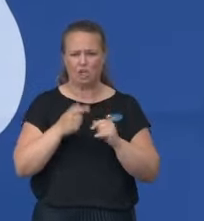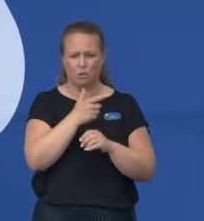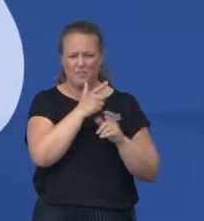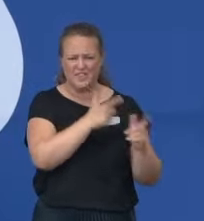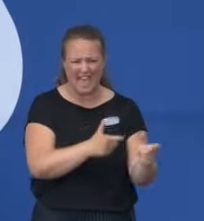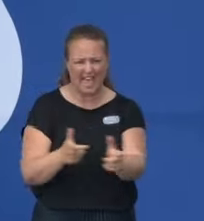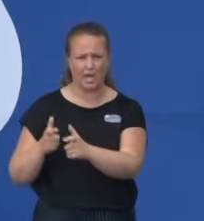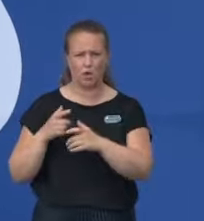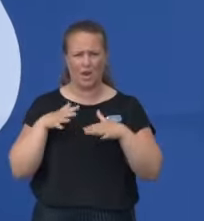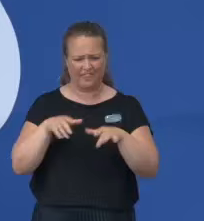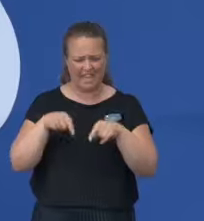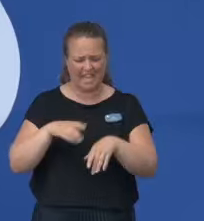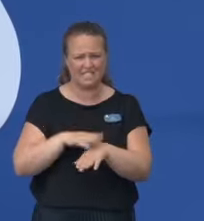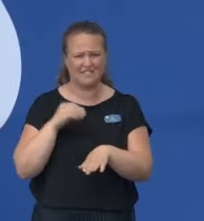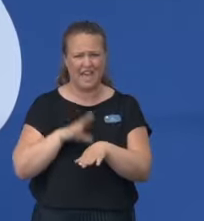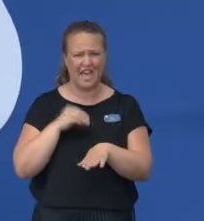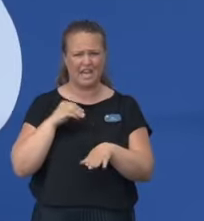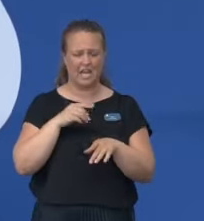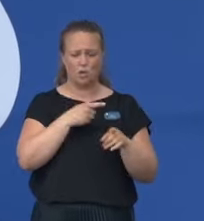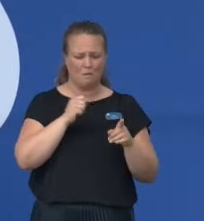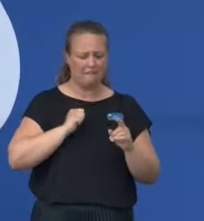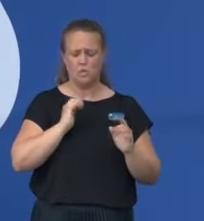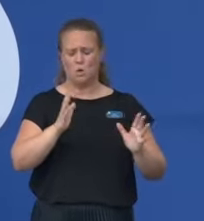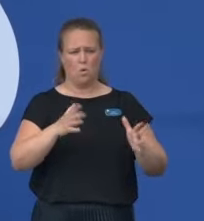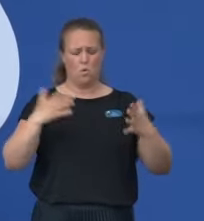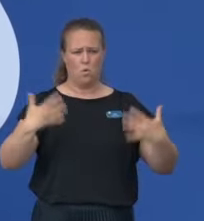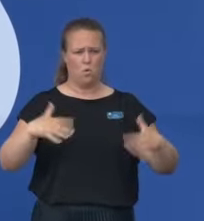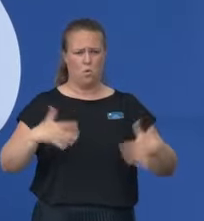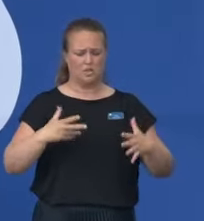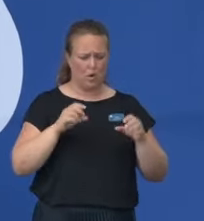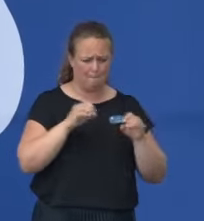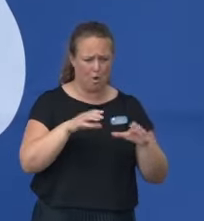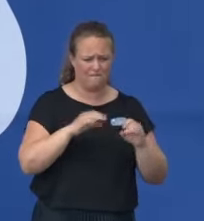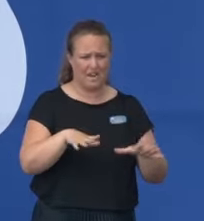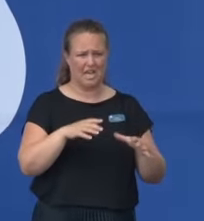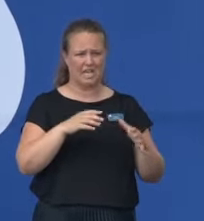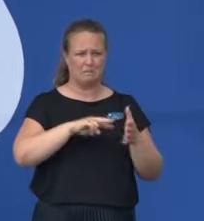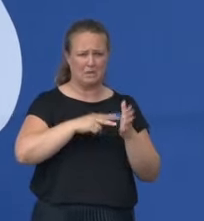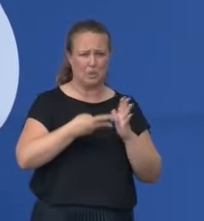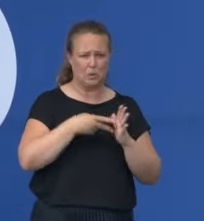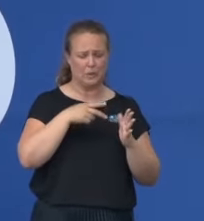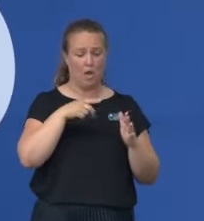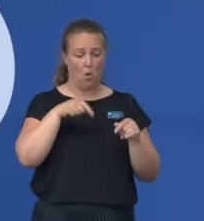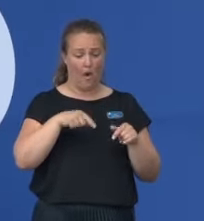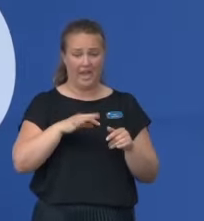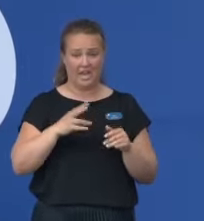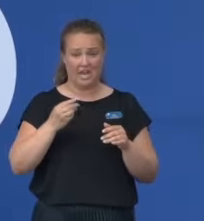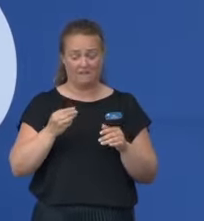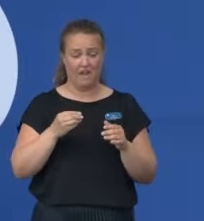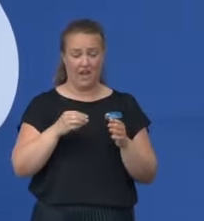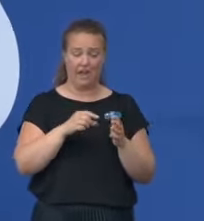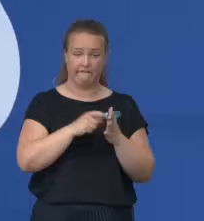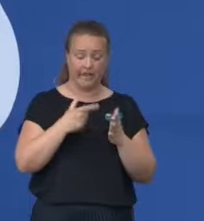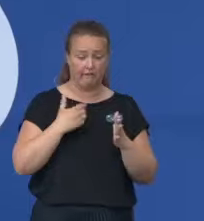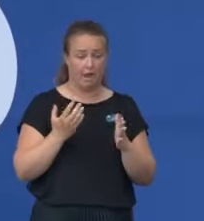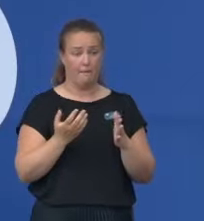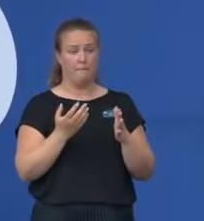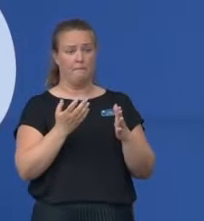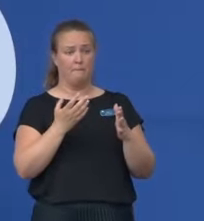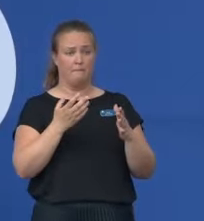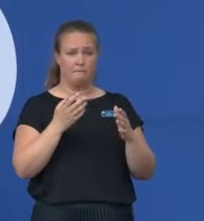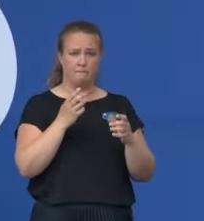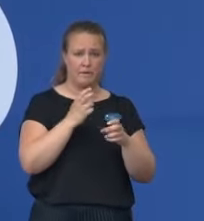gigantiska trollfabriker för att påverka. Och här på Järvafältet har vi ju upplevt det genom manifestationer och kampanjer